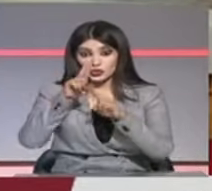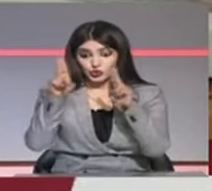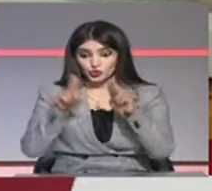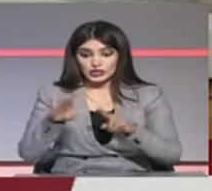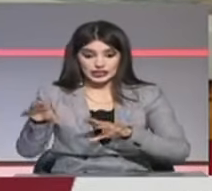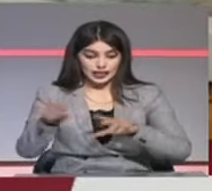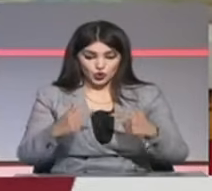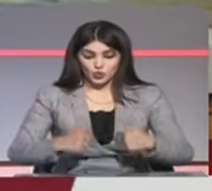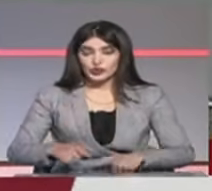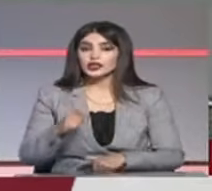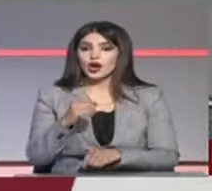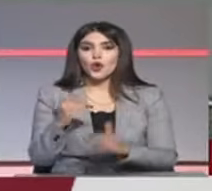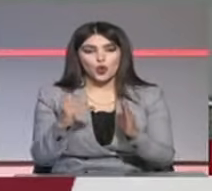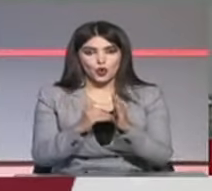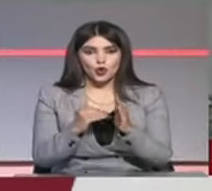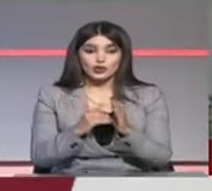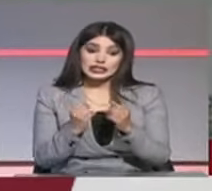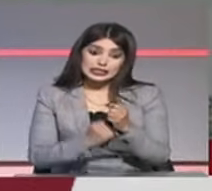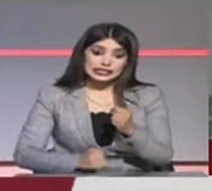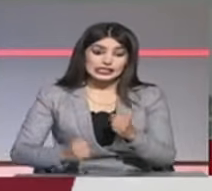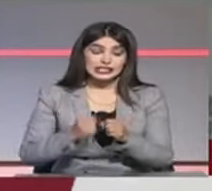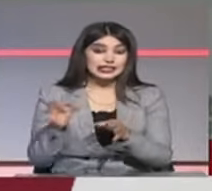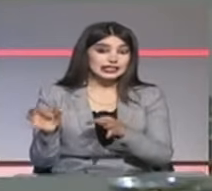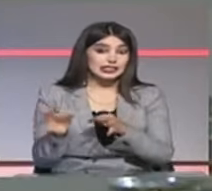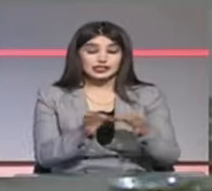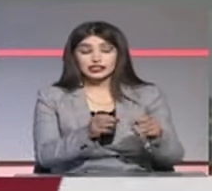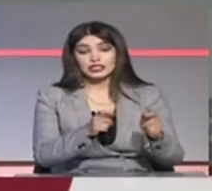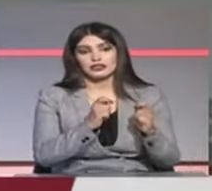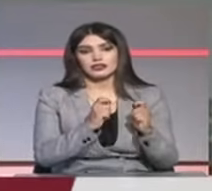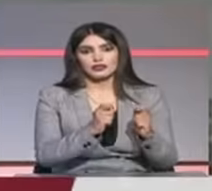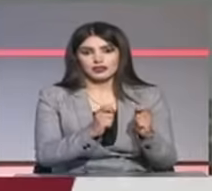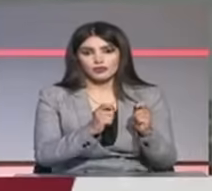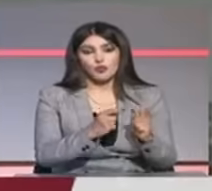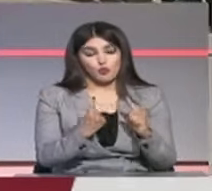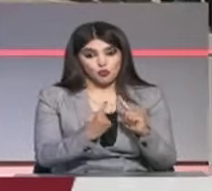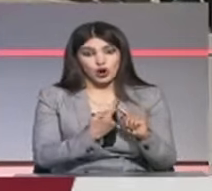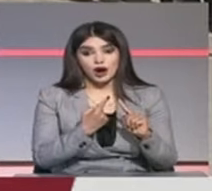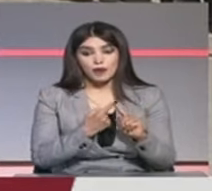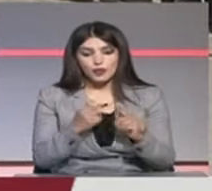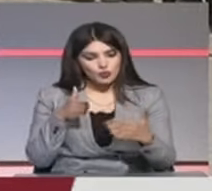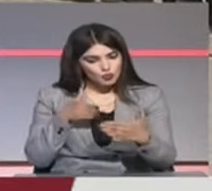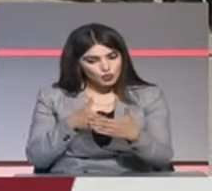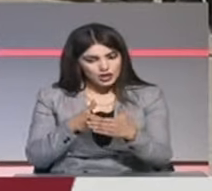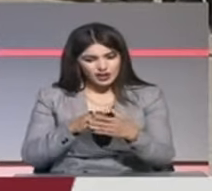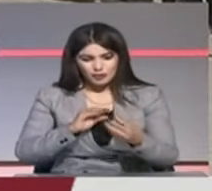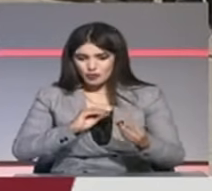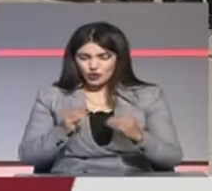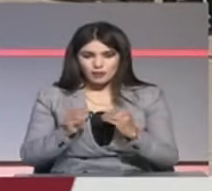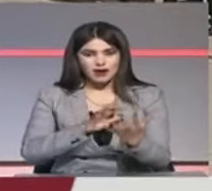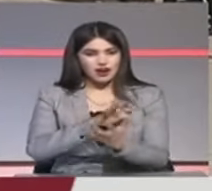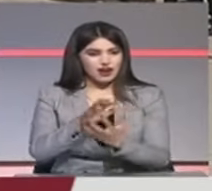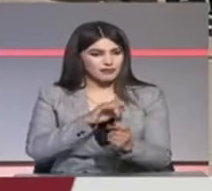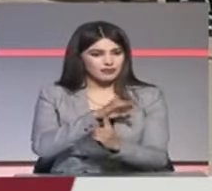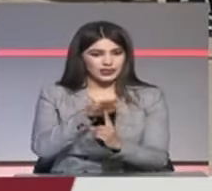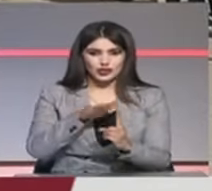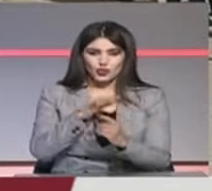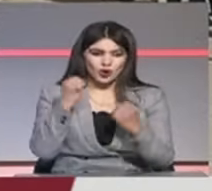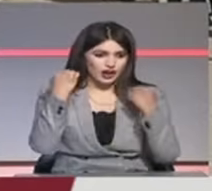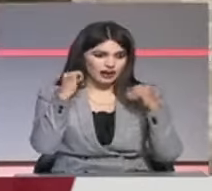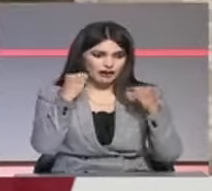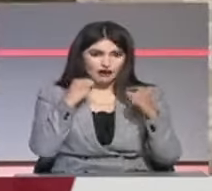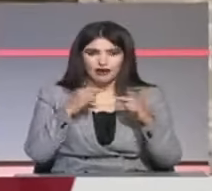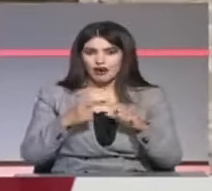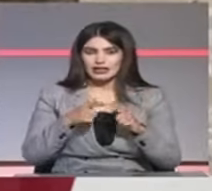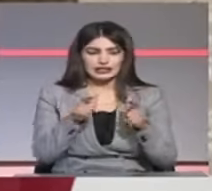وزير الماليه الى ضروره ارساء استقرار سياسي ووضع حد للاضطرابات الاجتماعيه التي تشهدها